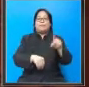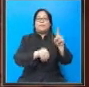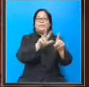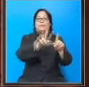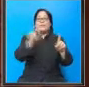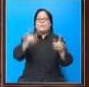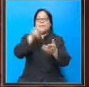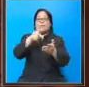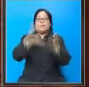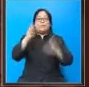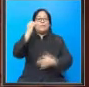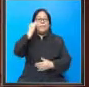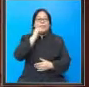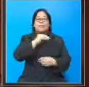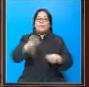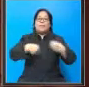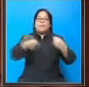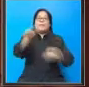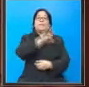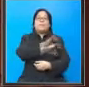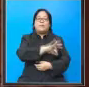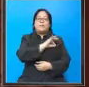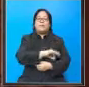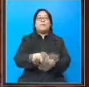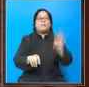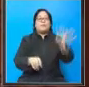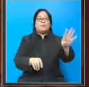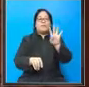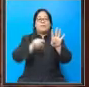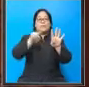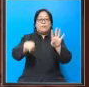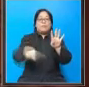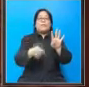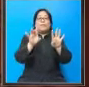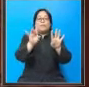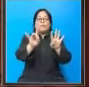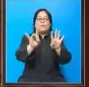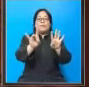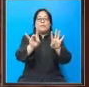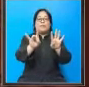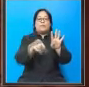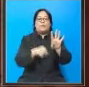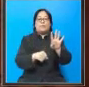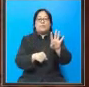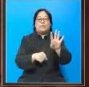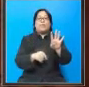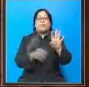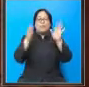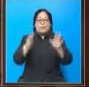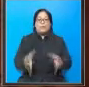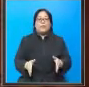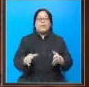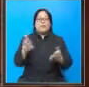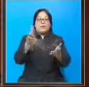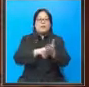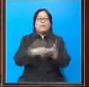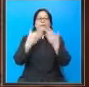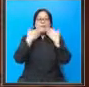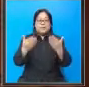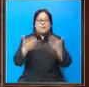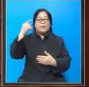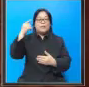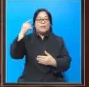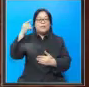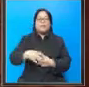131 pusat warga emas dan memberi manfaat kepada 44800 Padma 4000 warga emas yang pedata